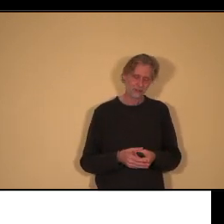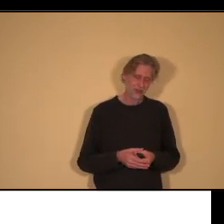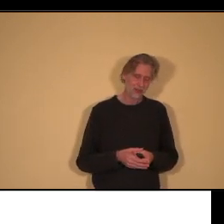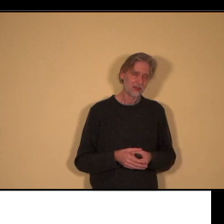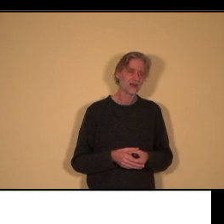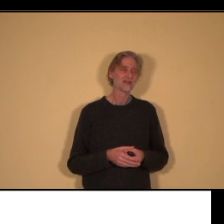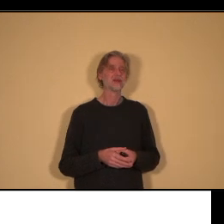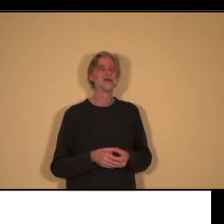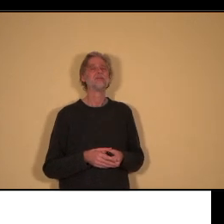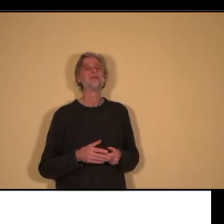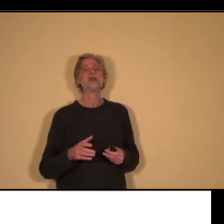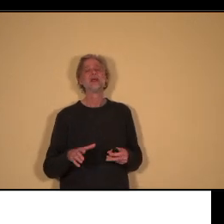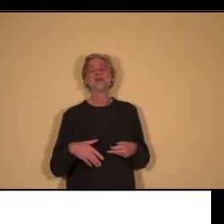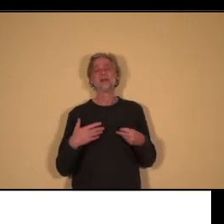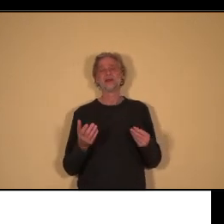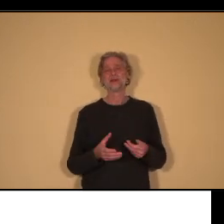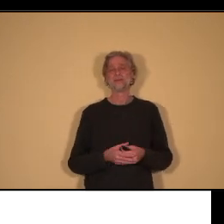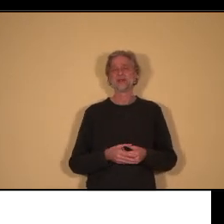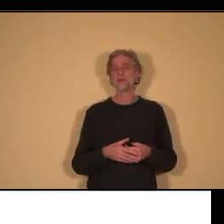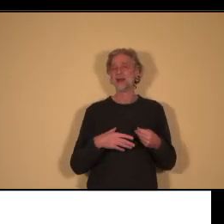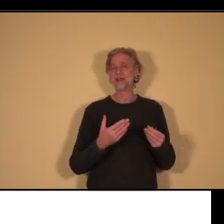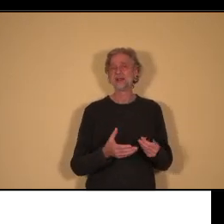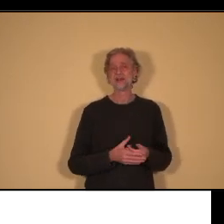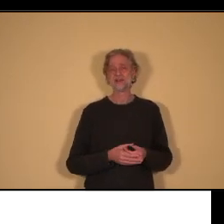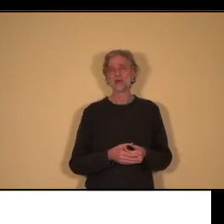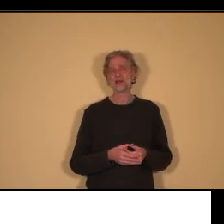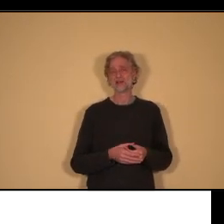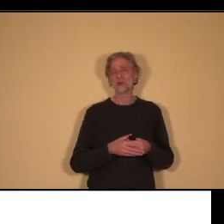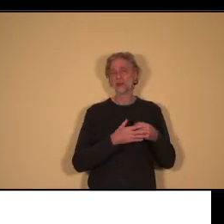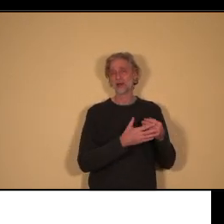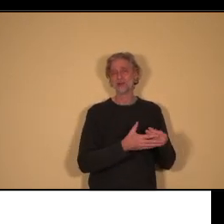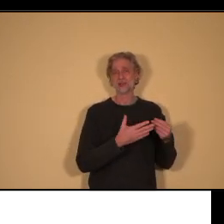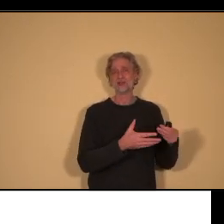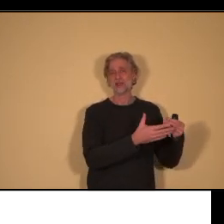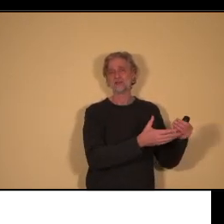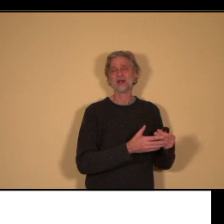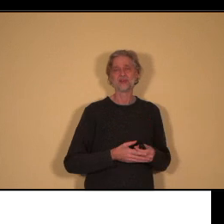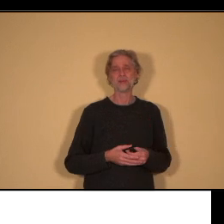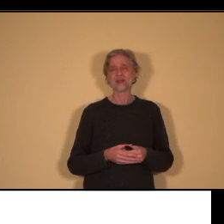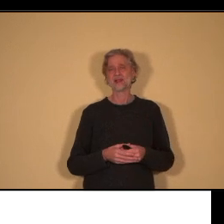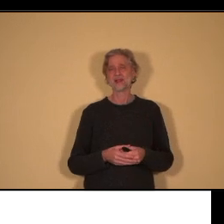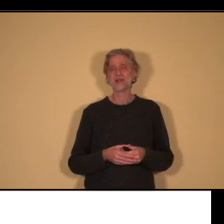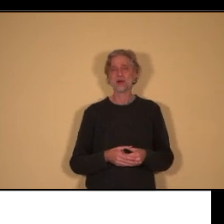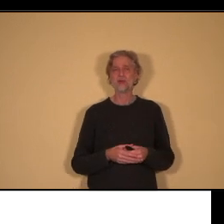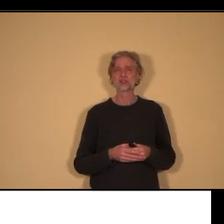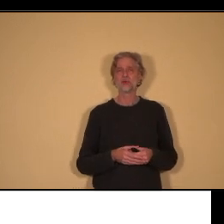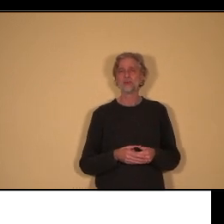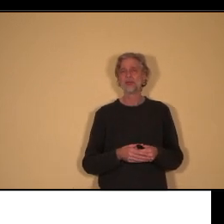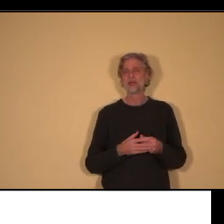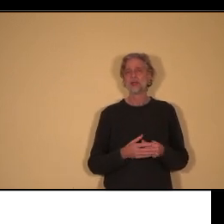haben, dass die thermohaline Zirkulation, also in dem Fall, was wir betrachtet